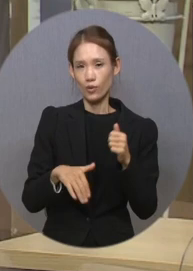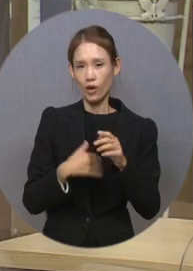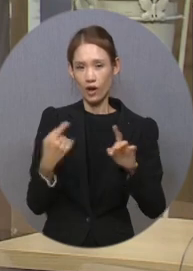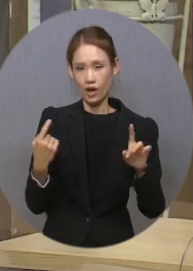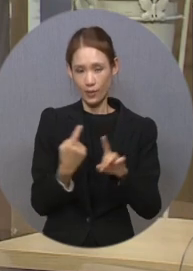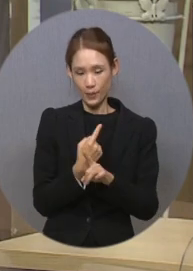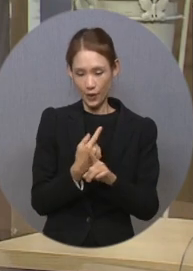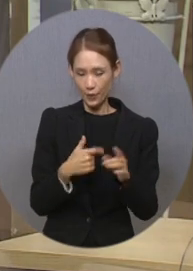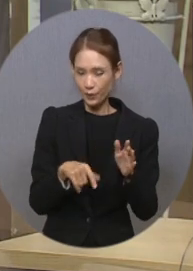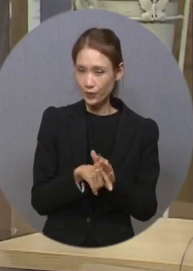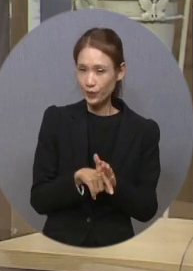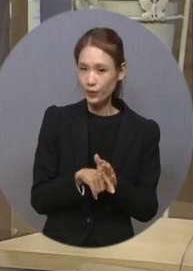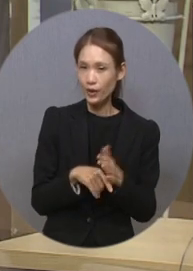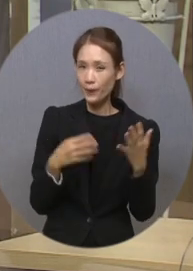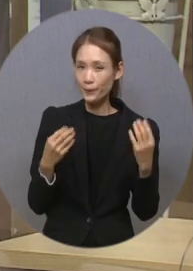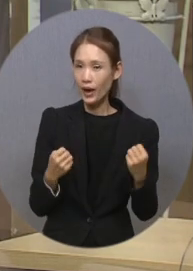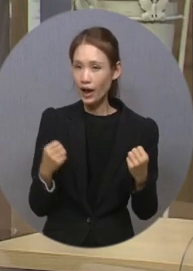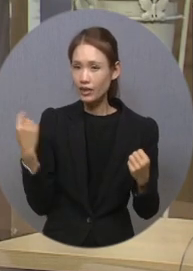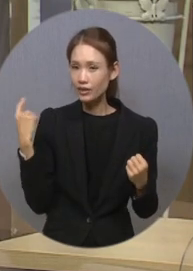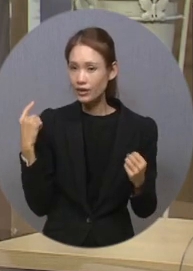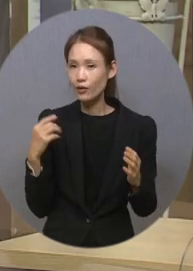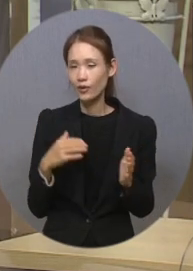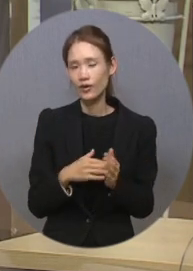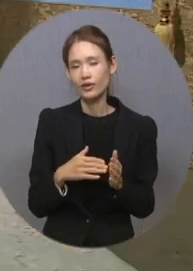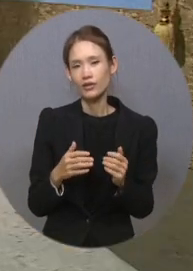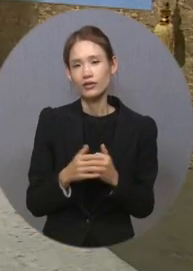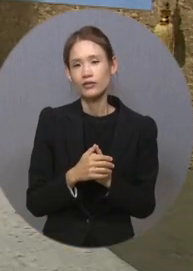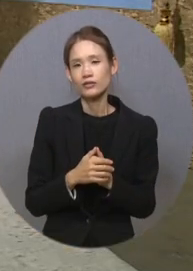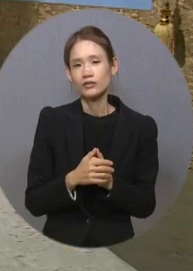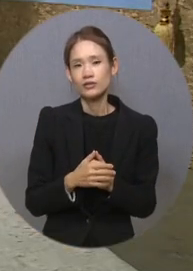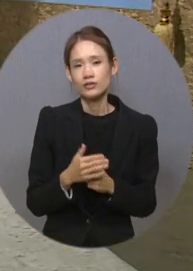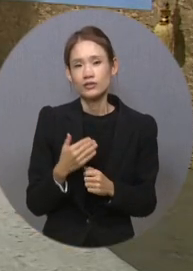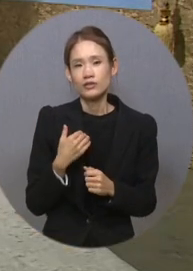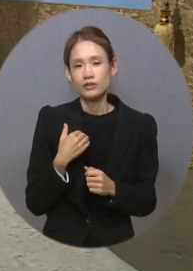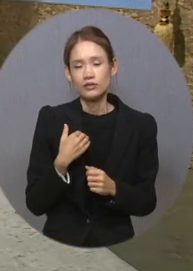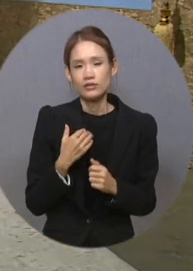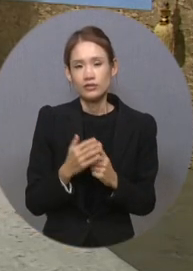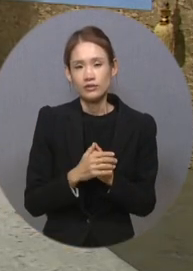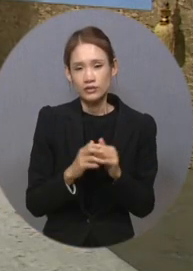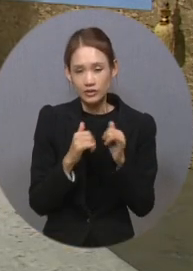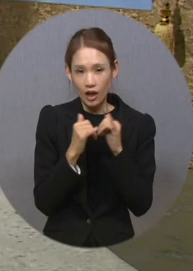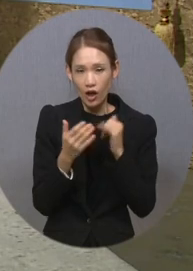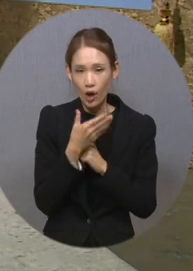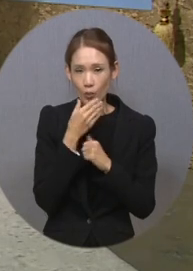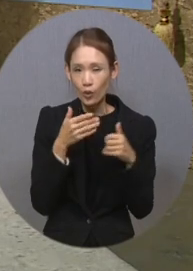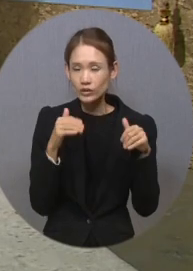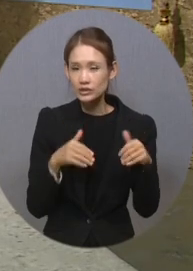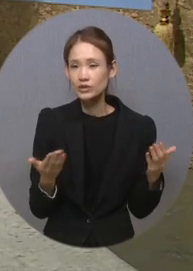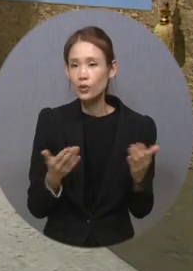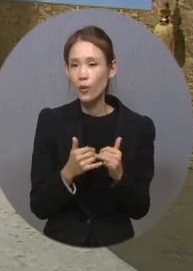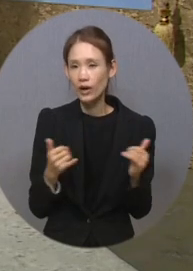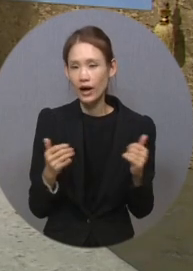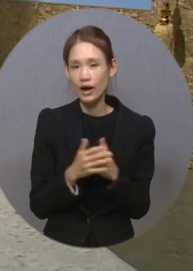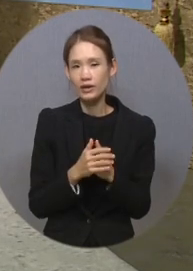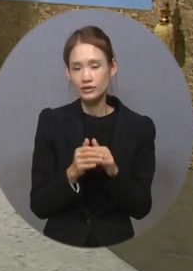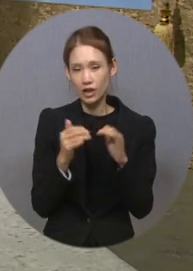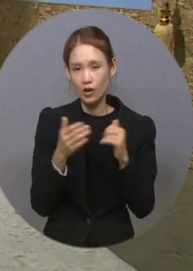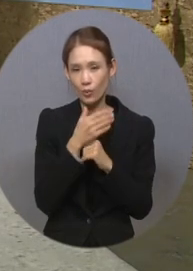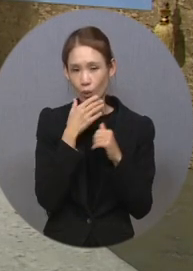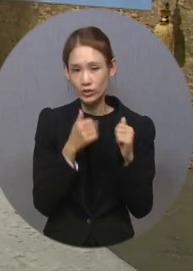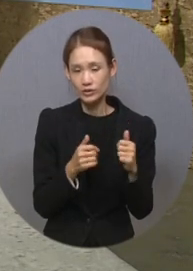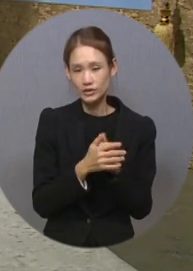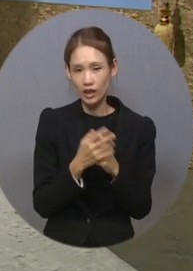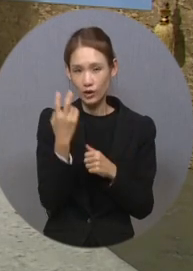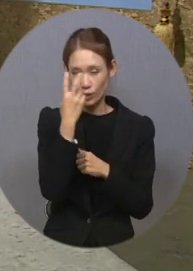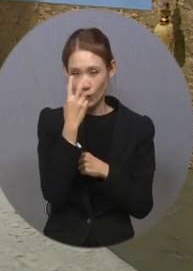위해서도 많이 지원을 하고 계신다고 들었습니다. 그러니까 제가 이제 우리 그 사회복지 종사자는 사회복지사, 요양사